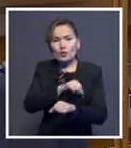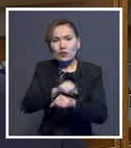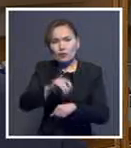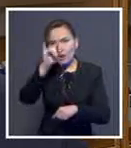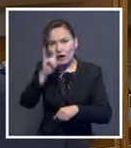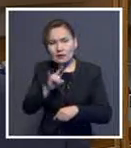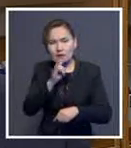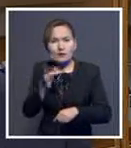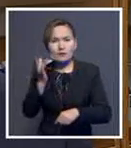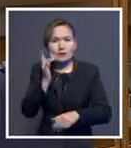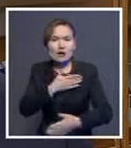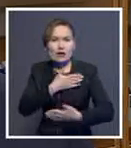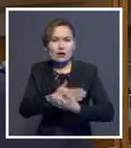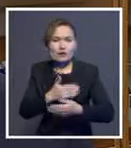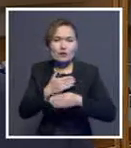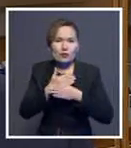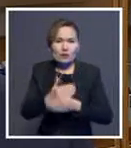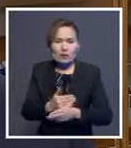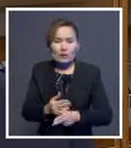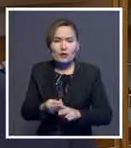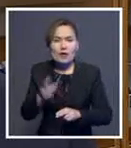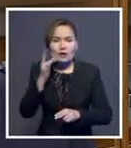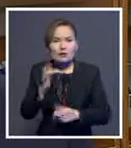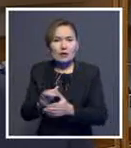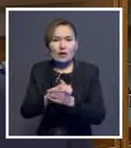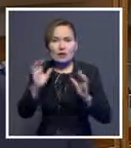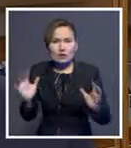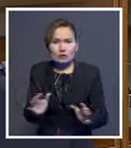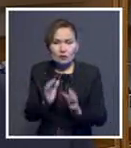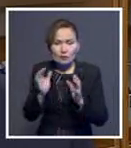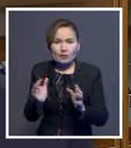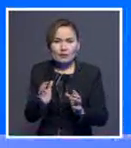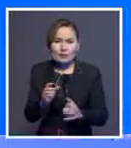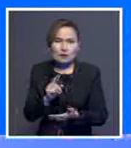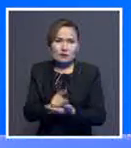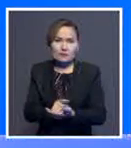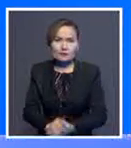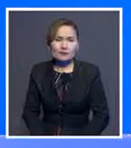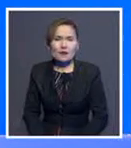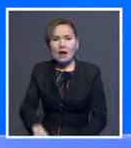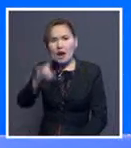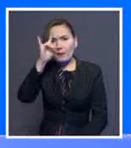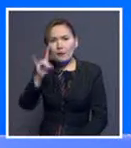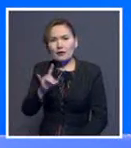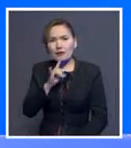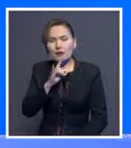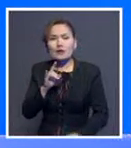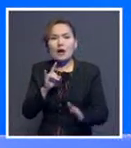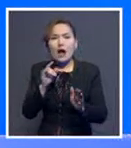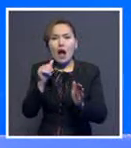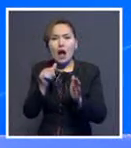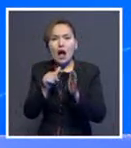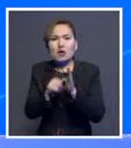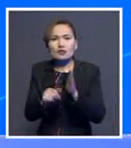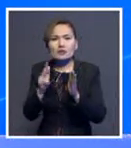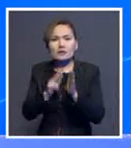біздің қазіргі кезеңдегі мақсатымыз халықаралық тұрақтылықты сақтау, қауіпсіздікті қамтамасыз ету. Еліміздің 685